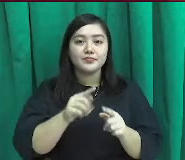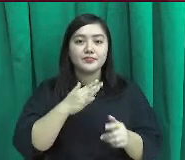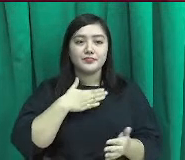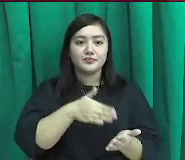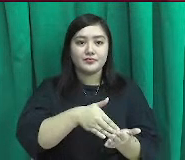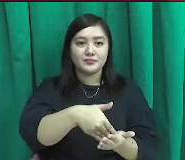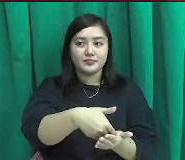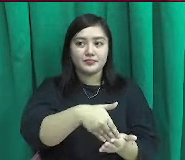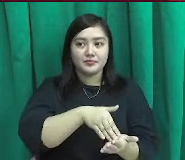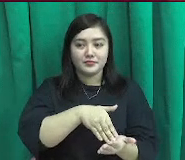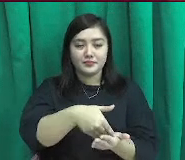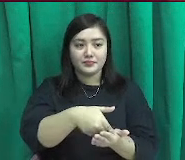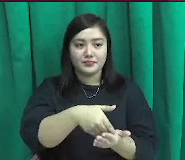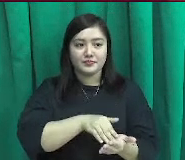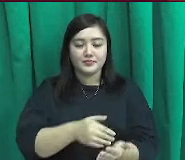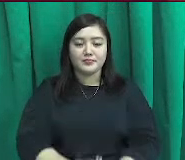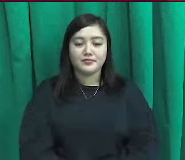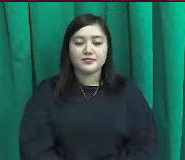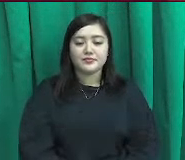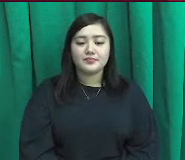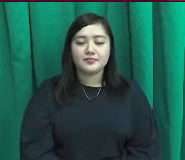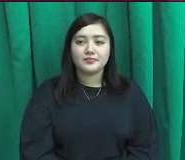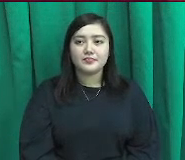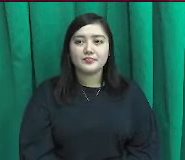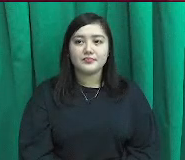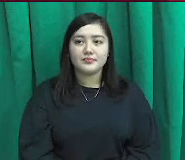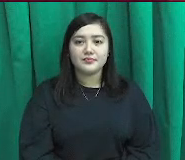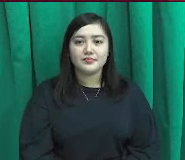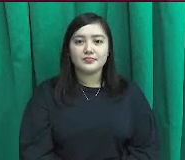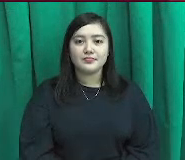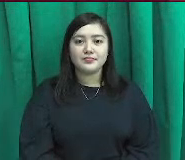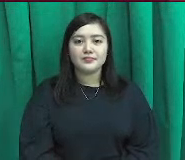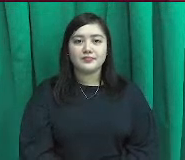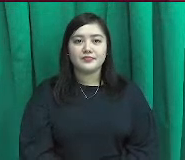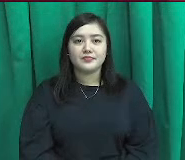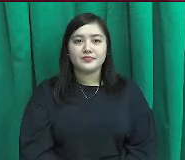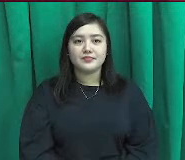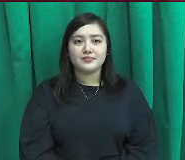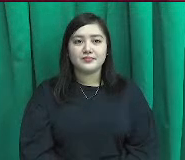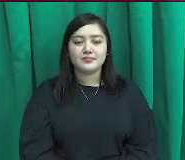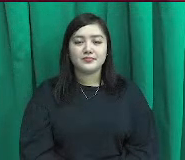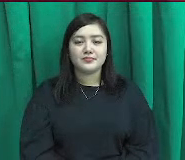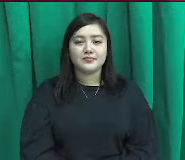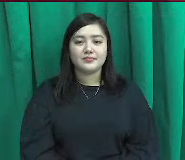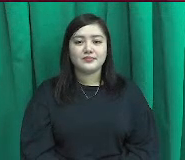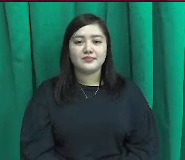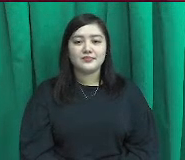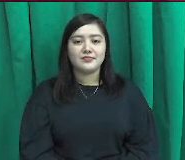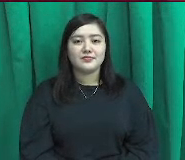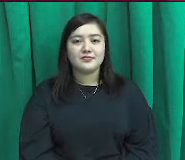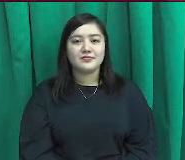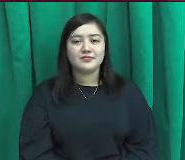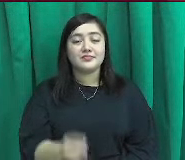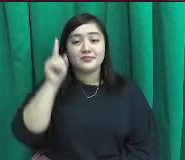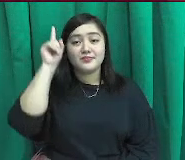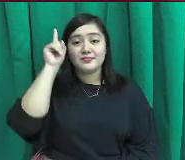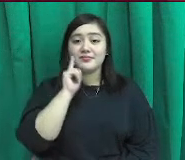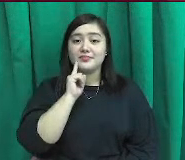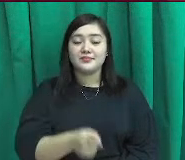kaagad-agad ko nasasabi sa ating pastor. Kasi kayo, ayaw nyo dumikit sa pastor eh. Yeah. Yun yung sinasabi ko,